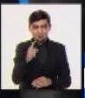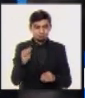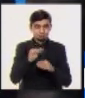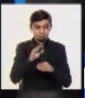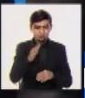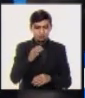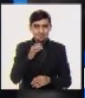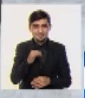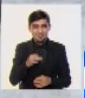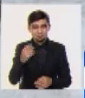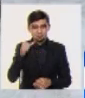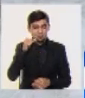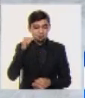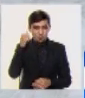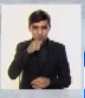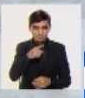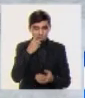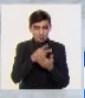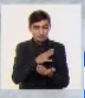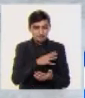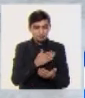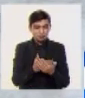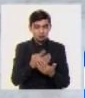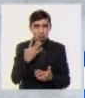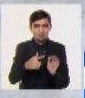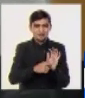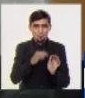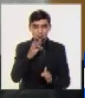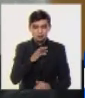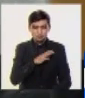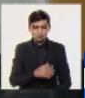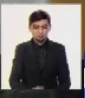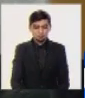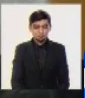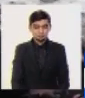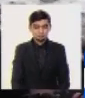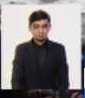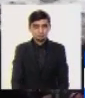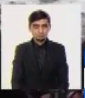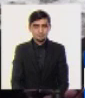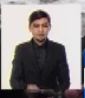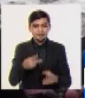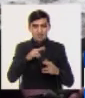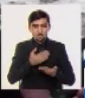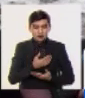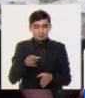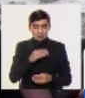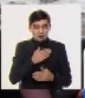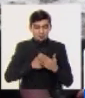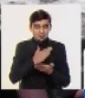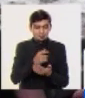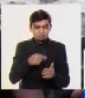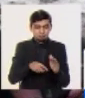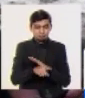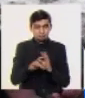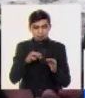газом. Для сравнения, в прошлом году этот показатель составлял 47%. Для жителей это благо. Стоимость отопления